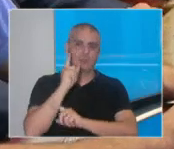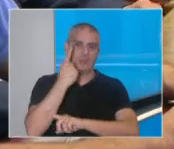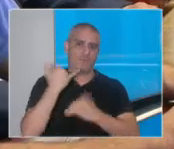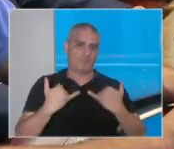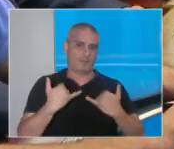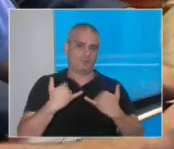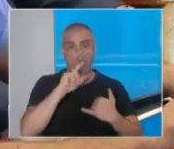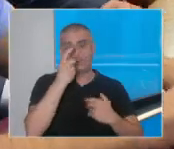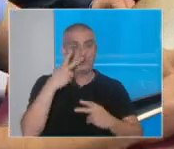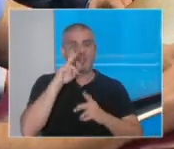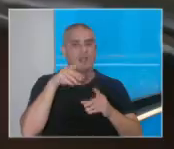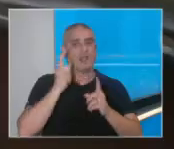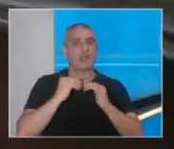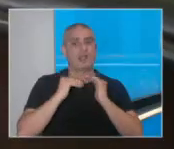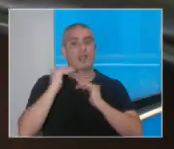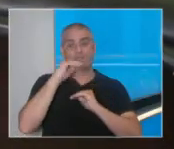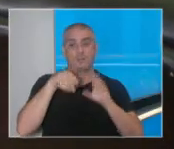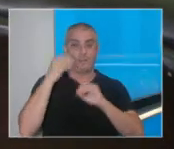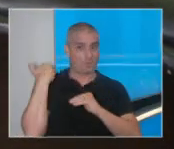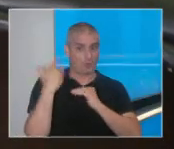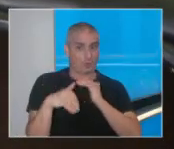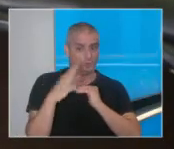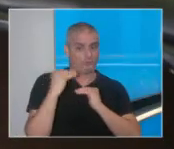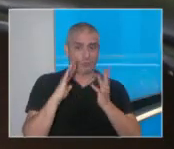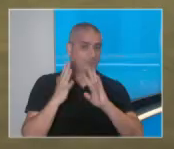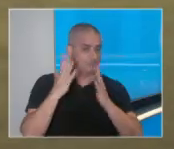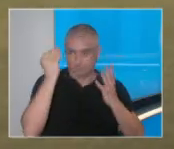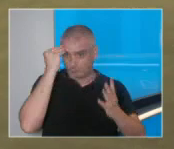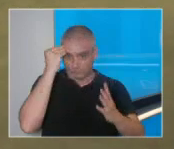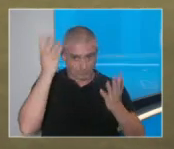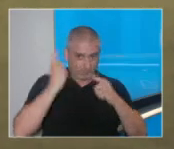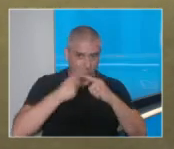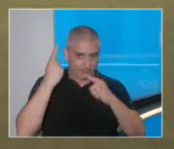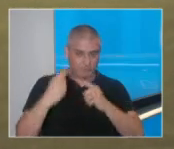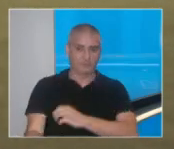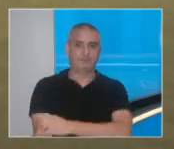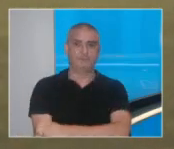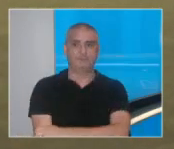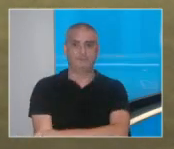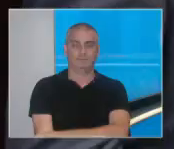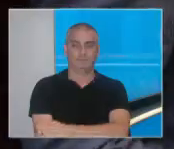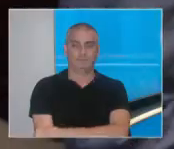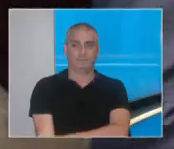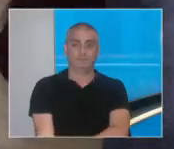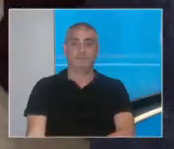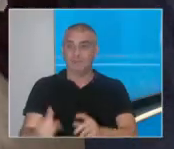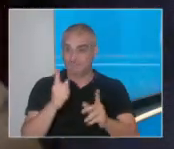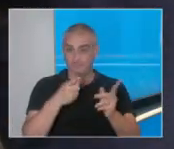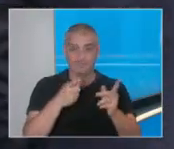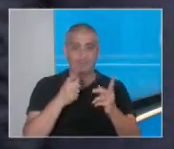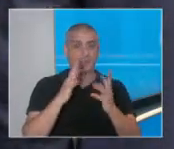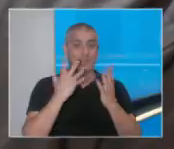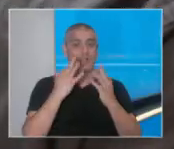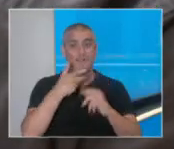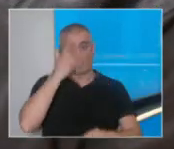מאשר עכשיו, אולי אפילו יותר גבוה מהבחירות האחרונות שהיה באזור, אני לא זוכר את המספר המדויק. אם הקמפיין יהיה סביב